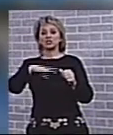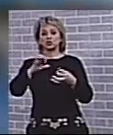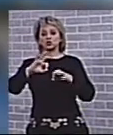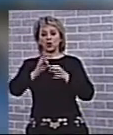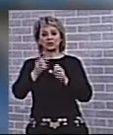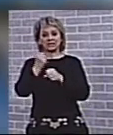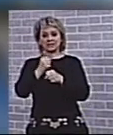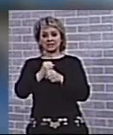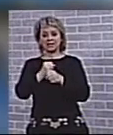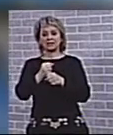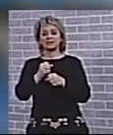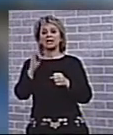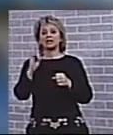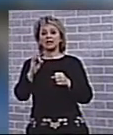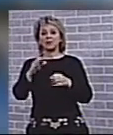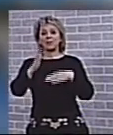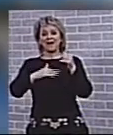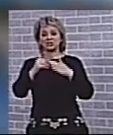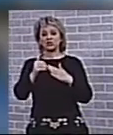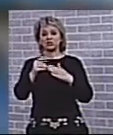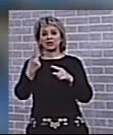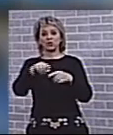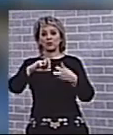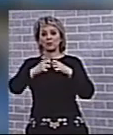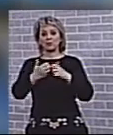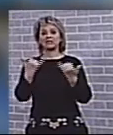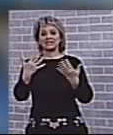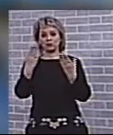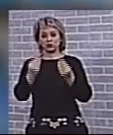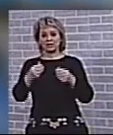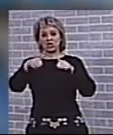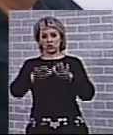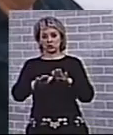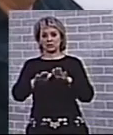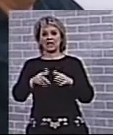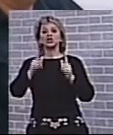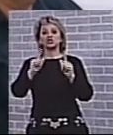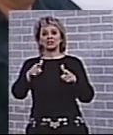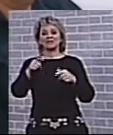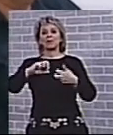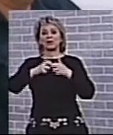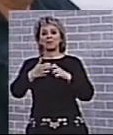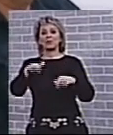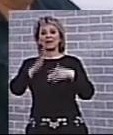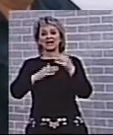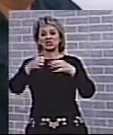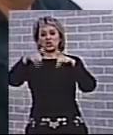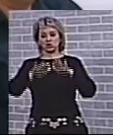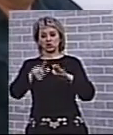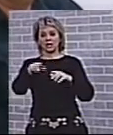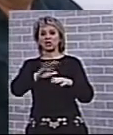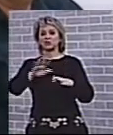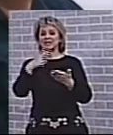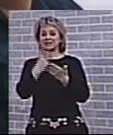сложно сделать, и практически эту проблему на сегодняшний день решил. Действительно, проблема практически решена,